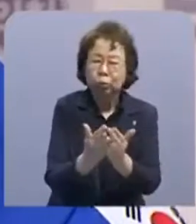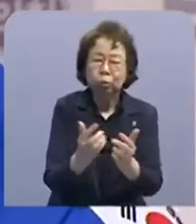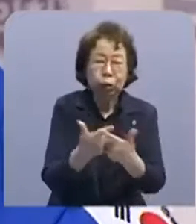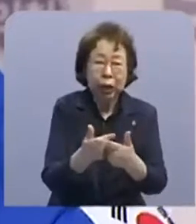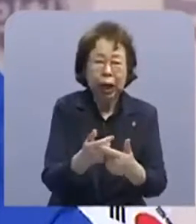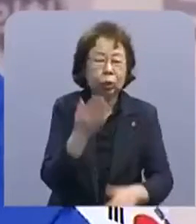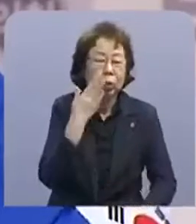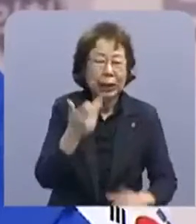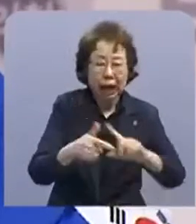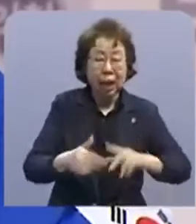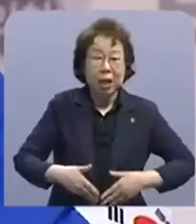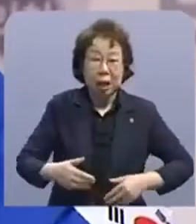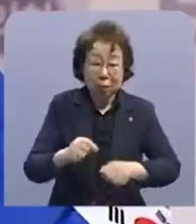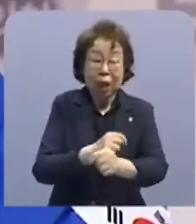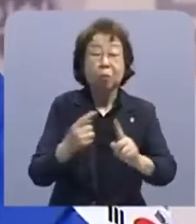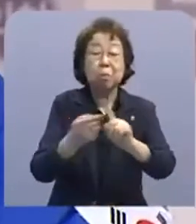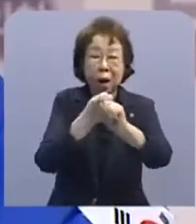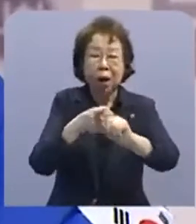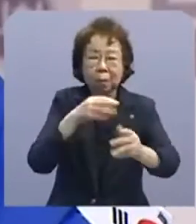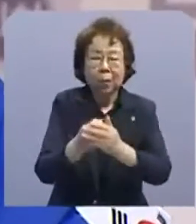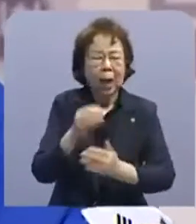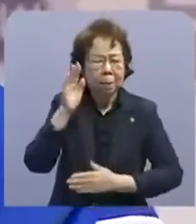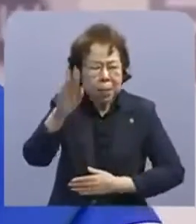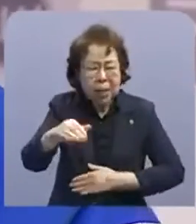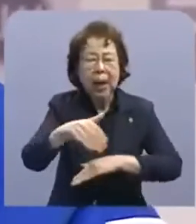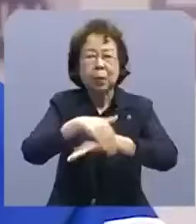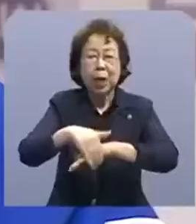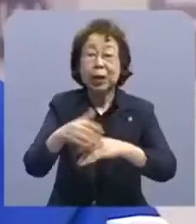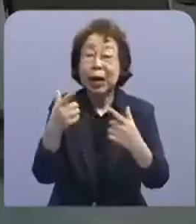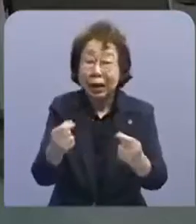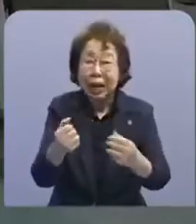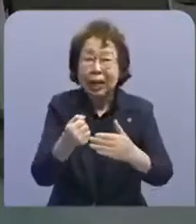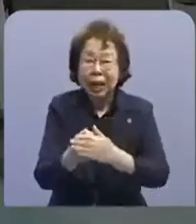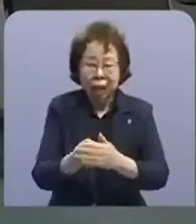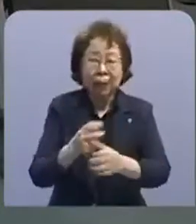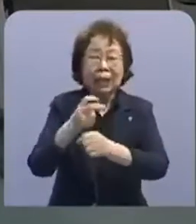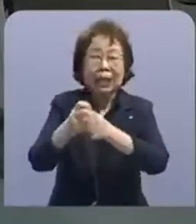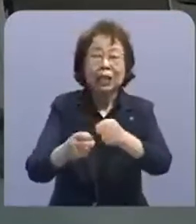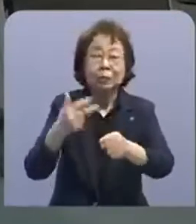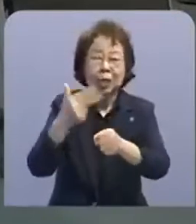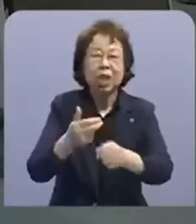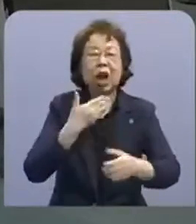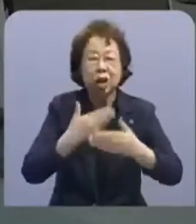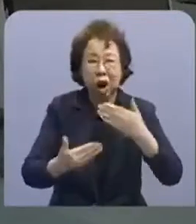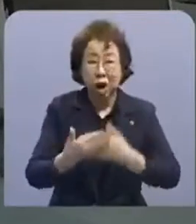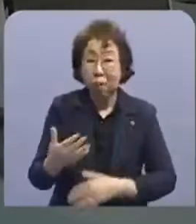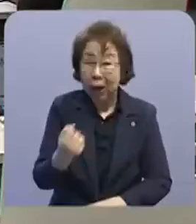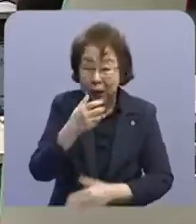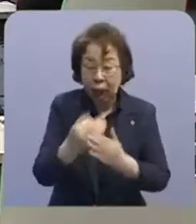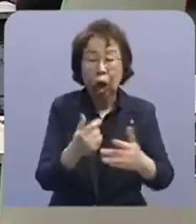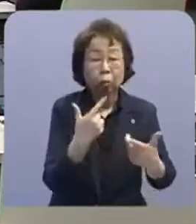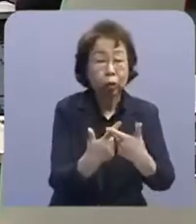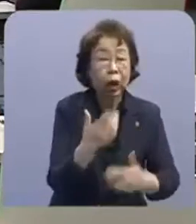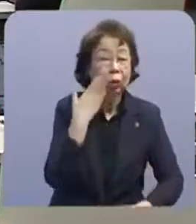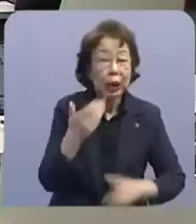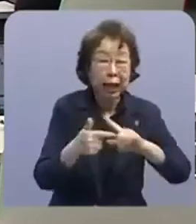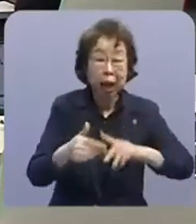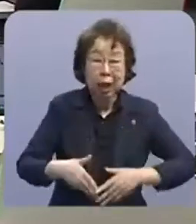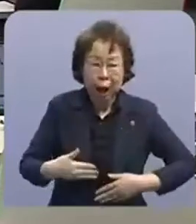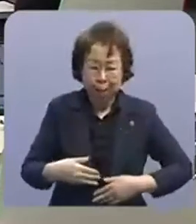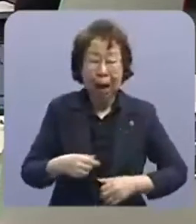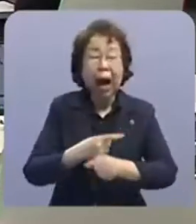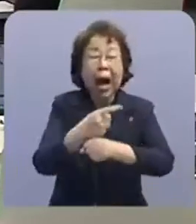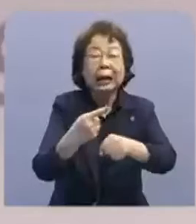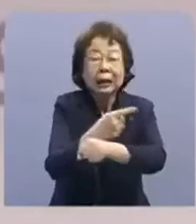특별연합은 부산의 생존 전략이자 미래 전략이라며 27년 행정 경험을 바탕으로 부울경 1시간